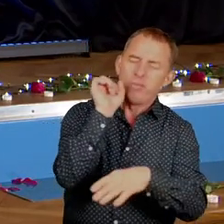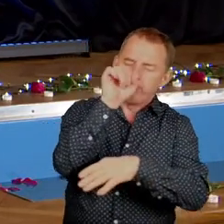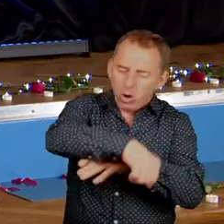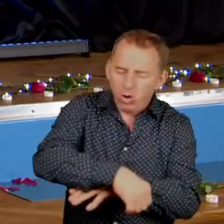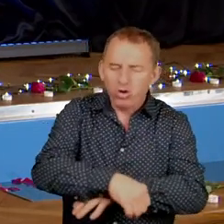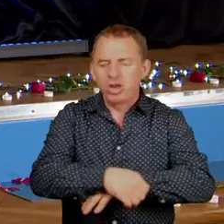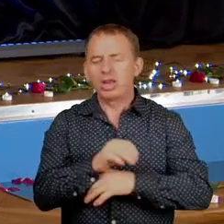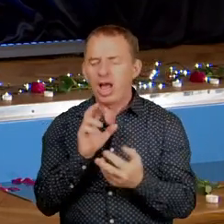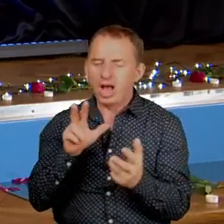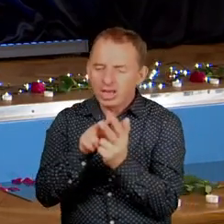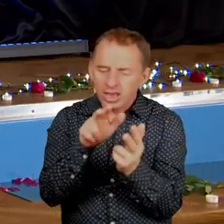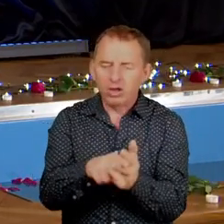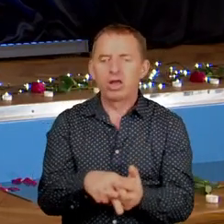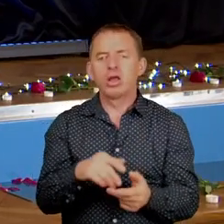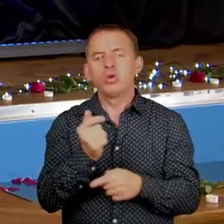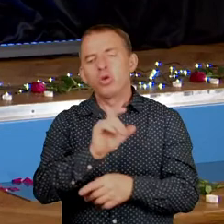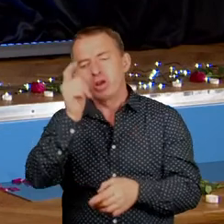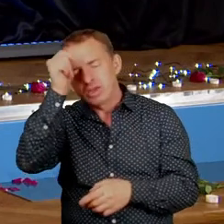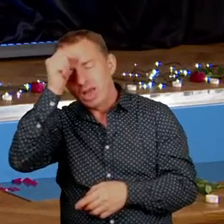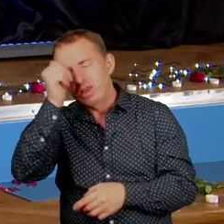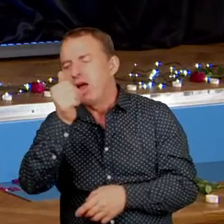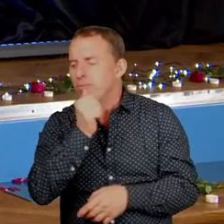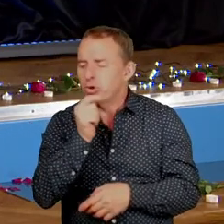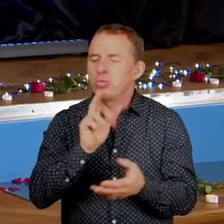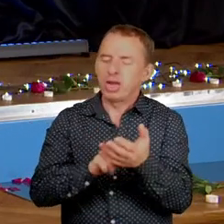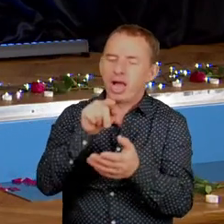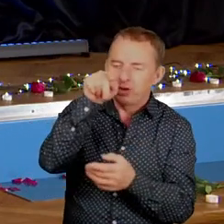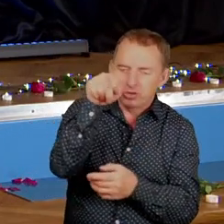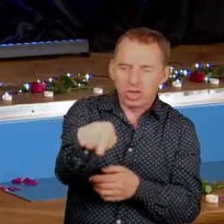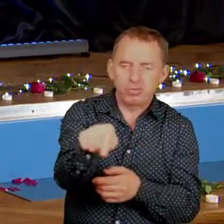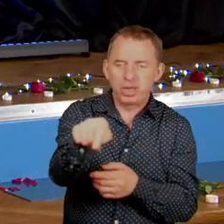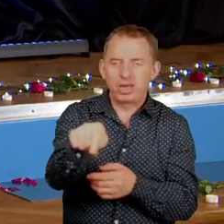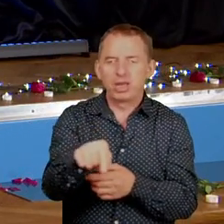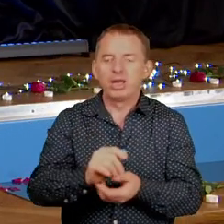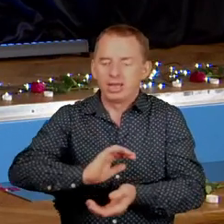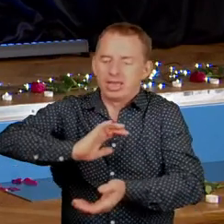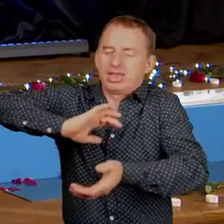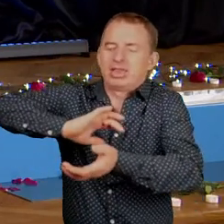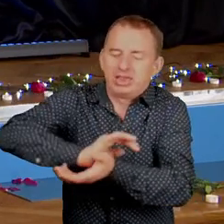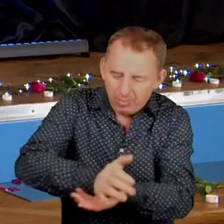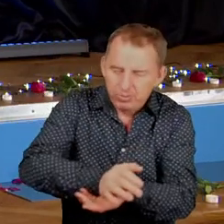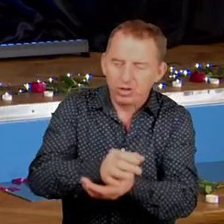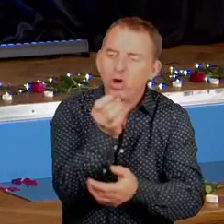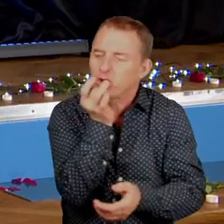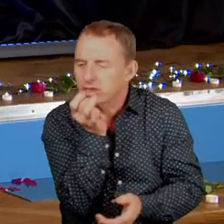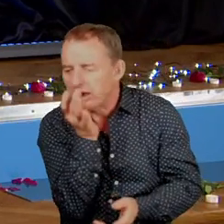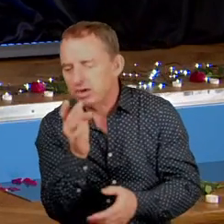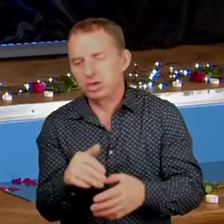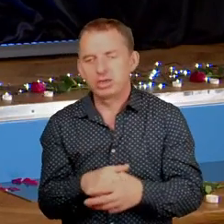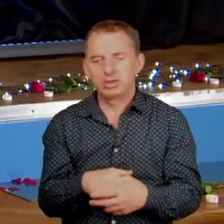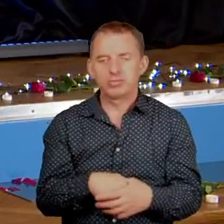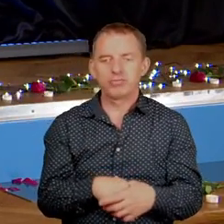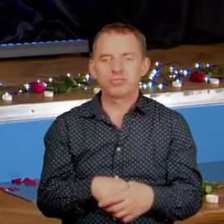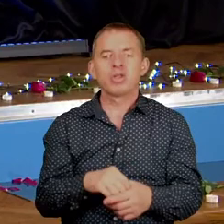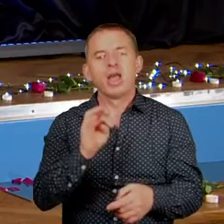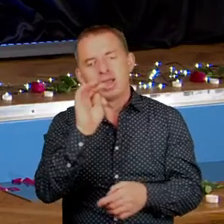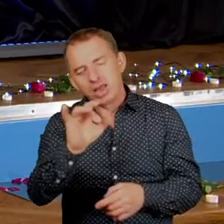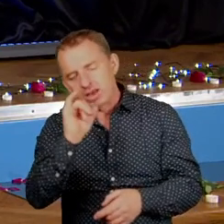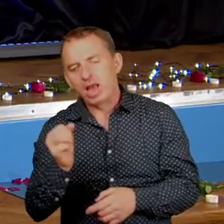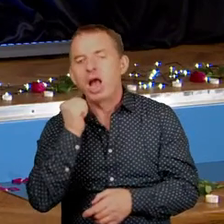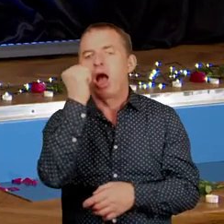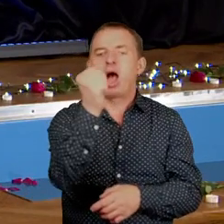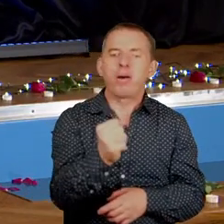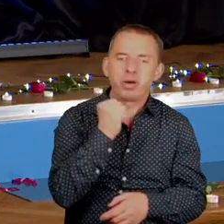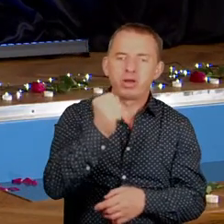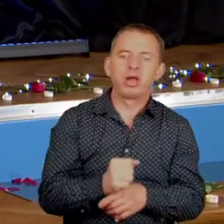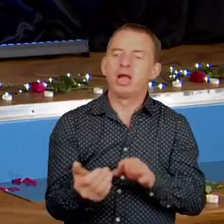you. Cokolwiek szatan próbuje na ciebie wepchnąć. Like the disciples of old. Tak jak apostołowie